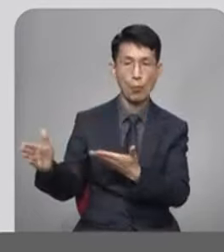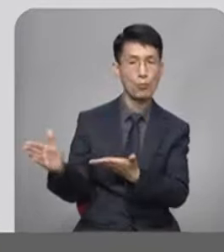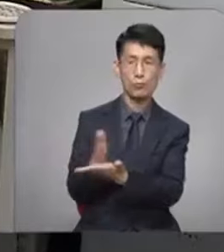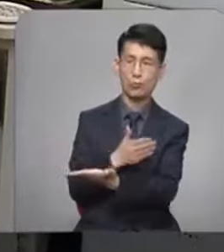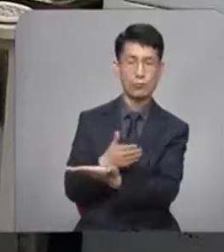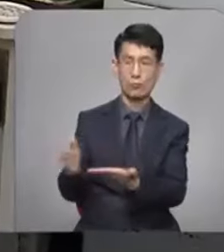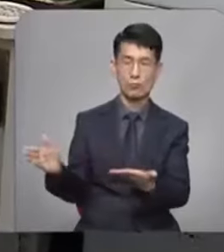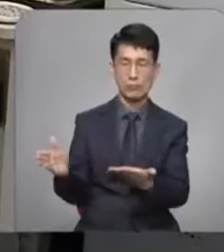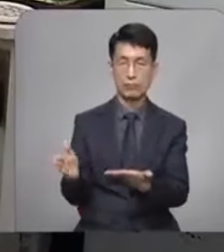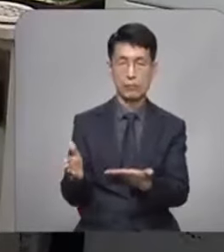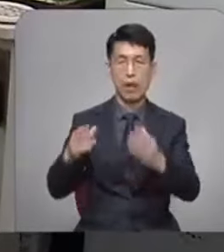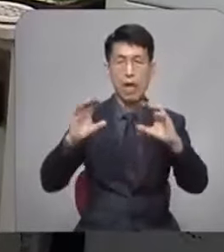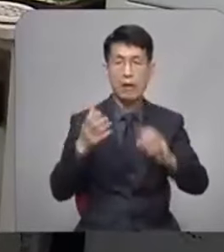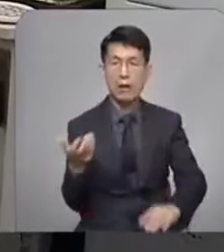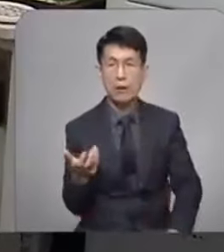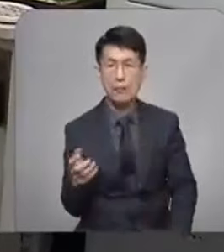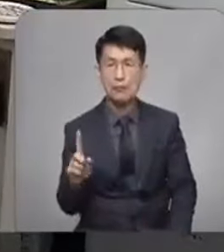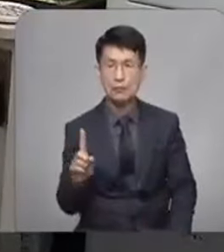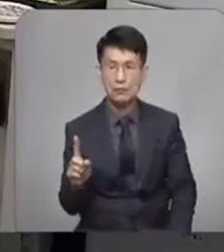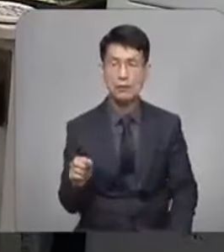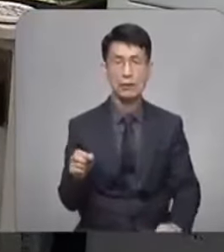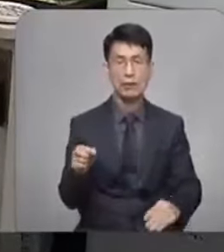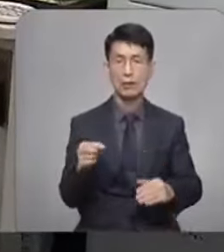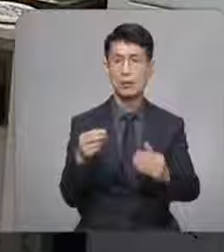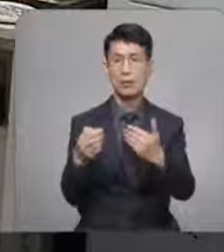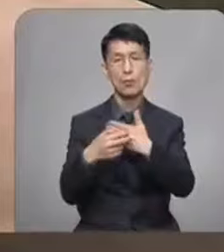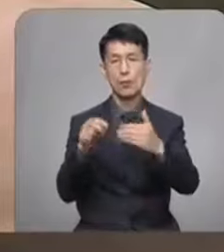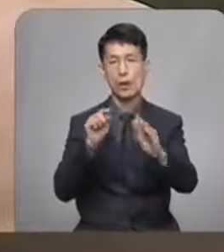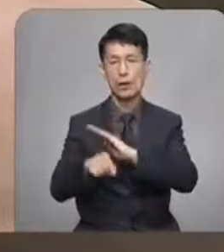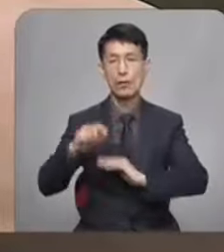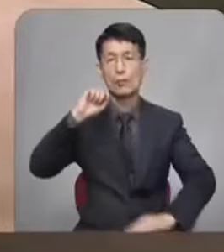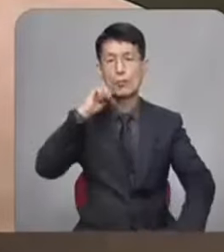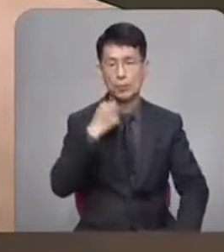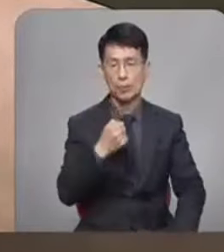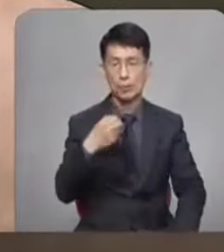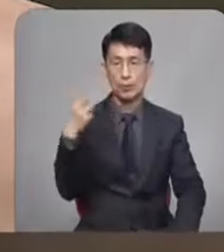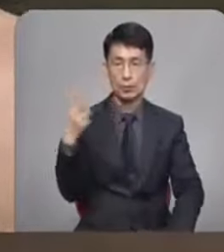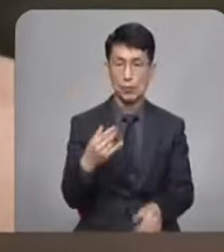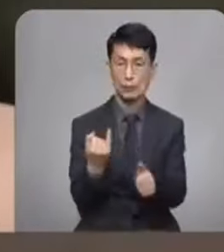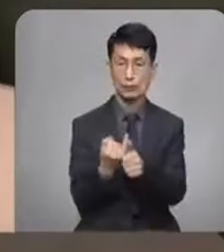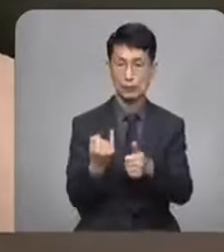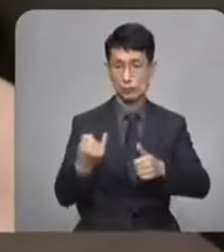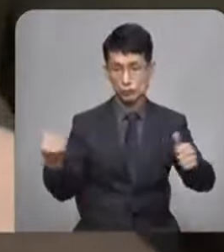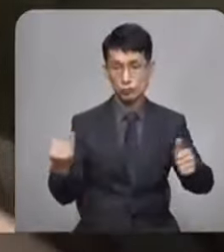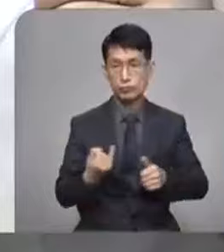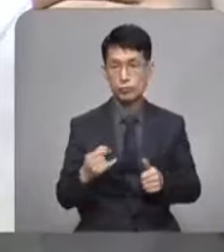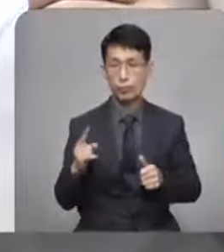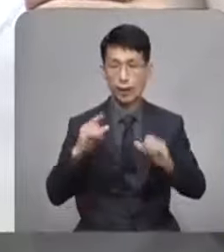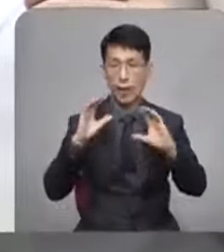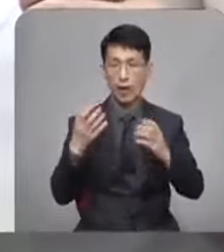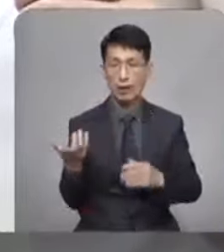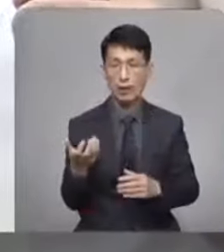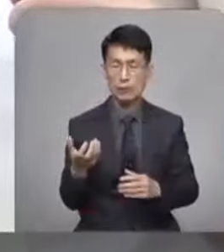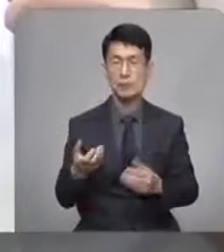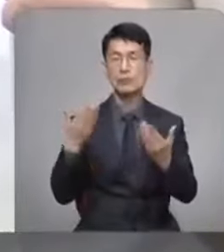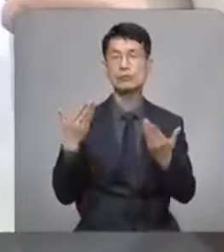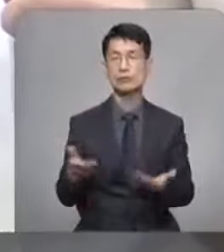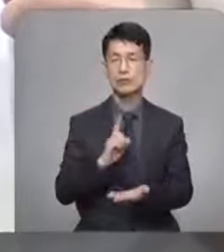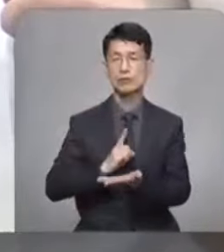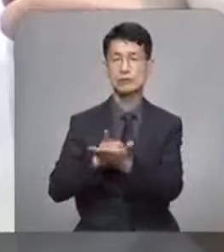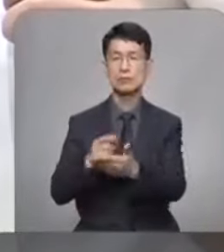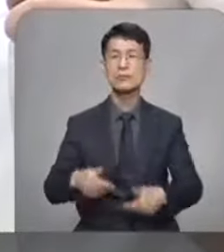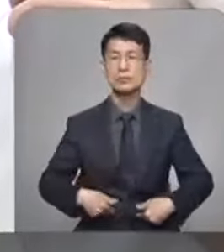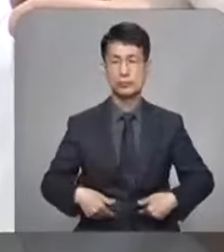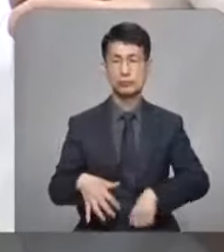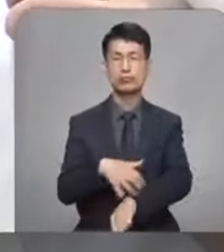없습니다 아이가 아파도 제때 진료를 받기 어렵고 맞벌이 가정은 휴가를 내야 하는 등의 어려움을 겪습니다